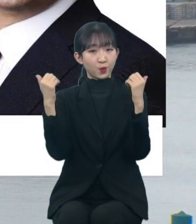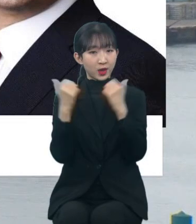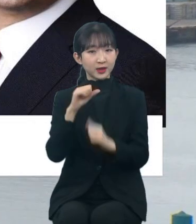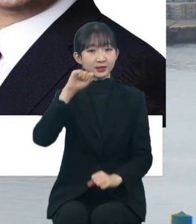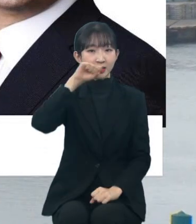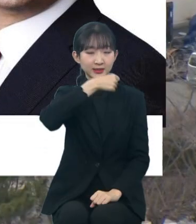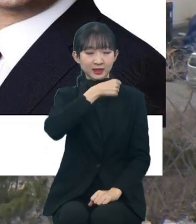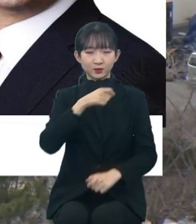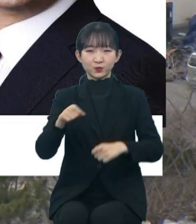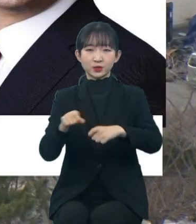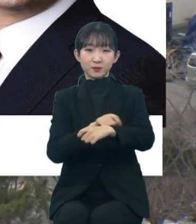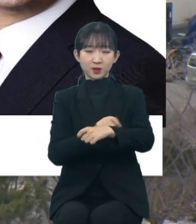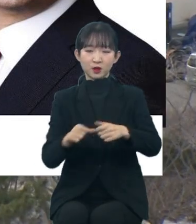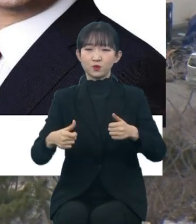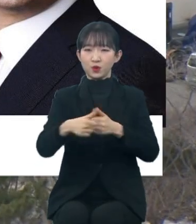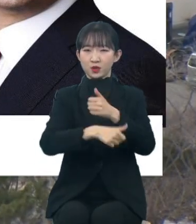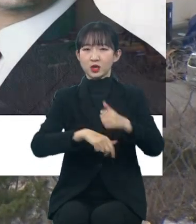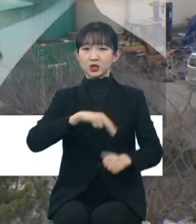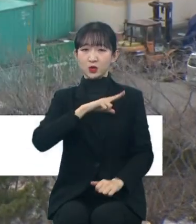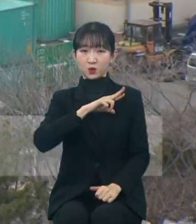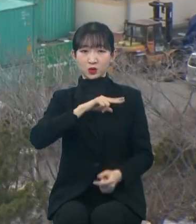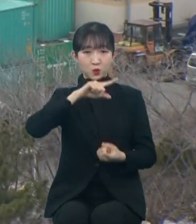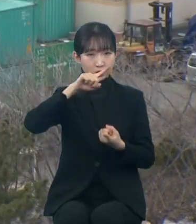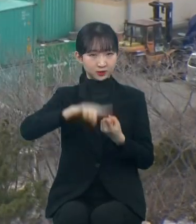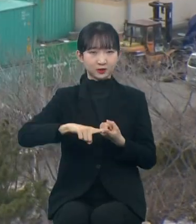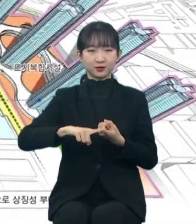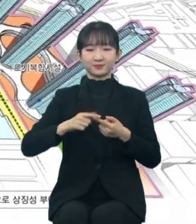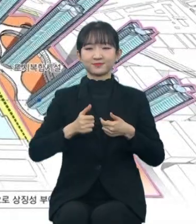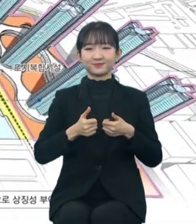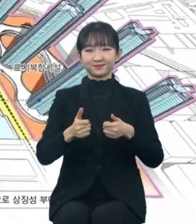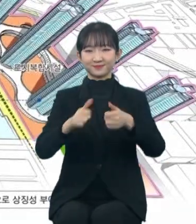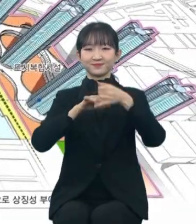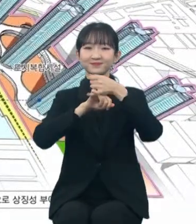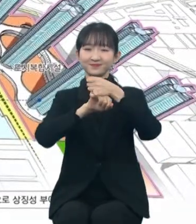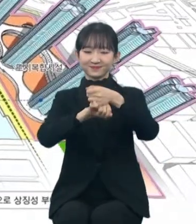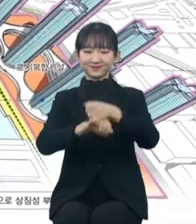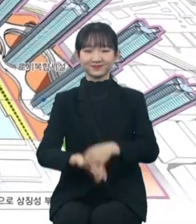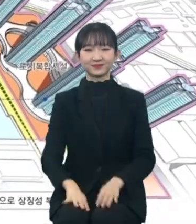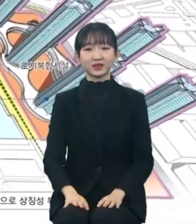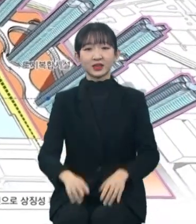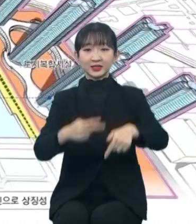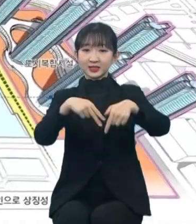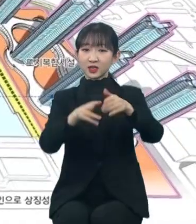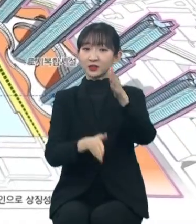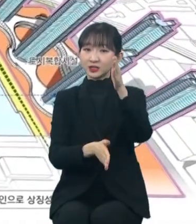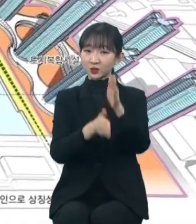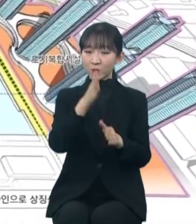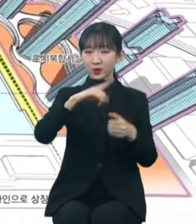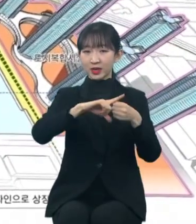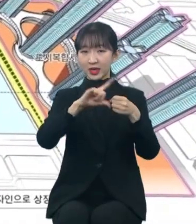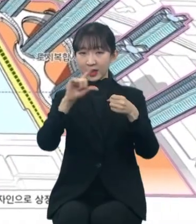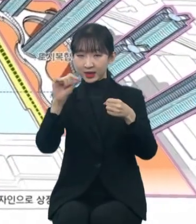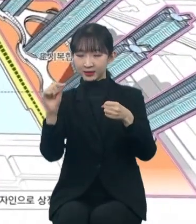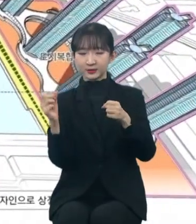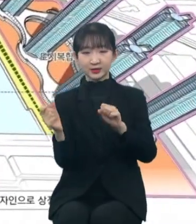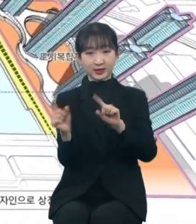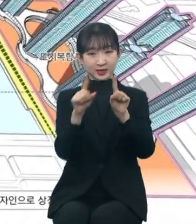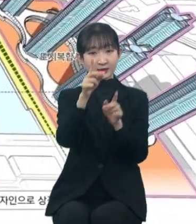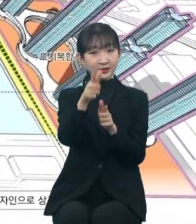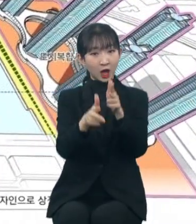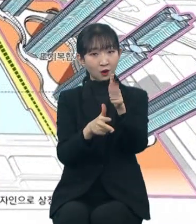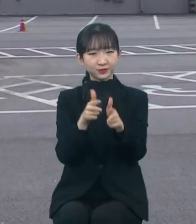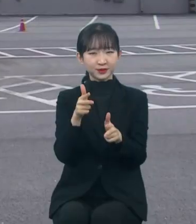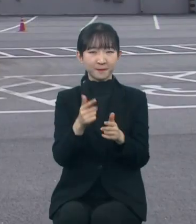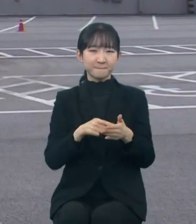예산결산특별위원회 위원으로서 하여튼 역할을 다하겠습니다. 인천시도 계양창조도시 재생사업에 속도를 내고